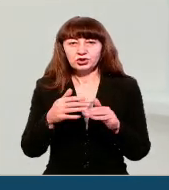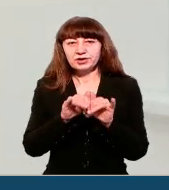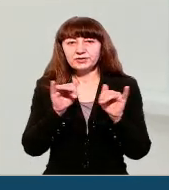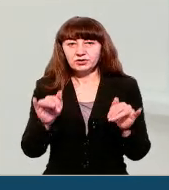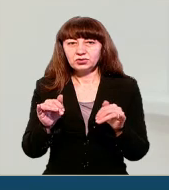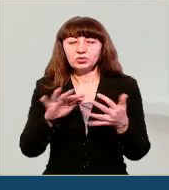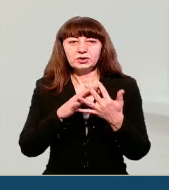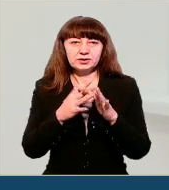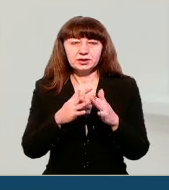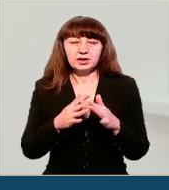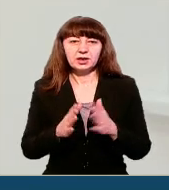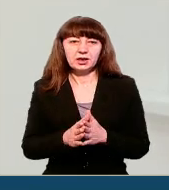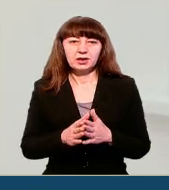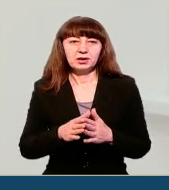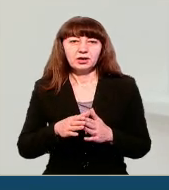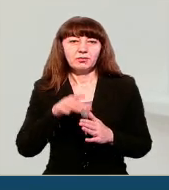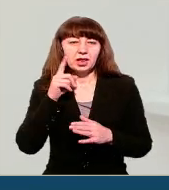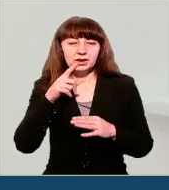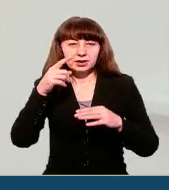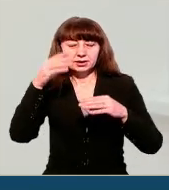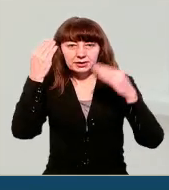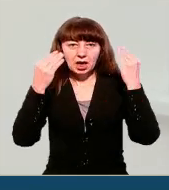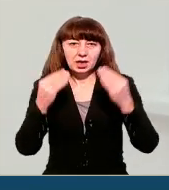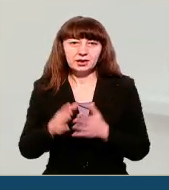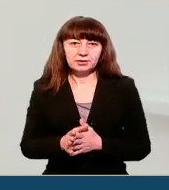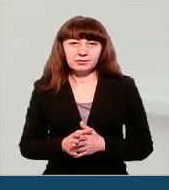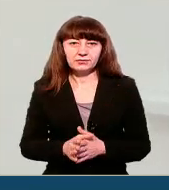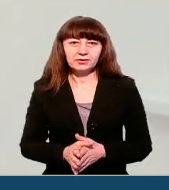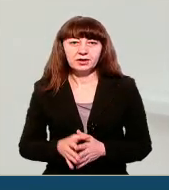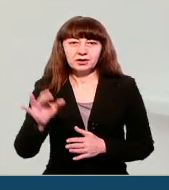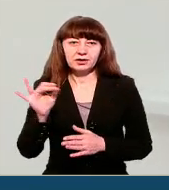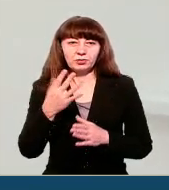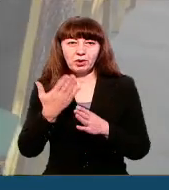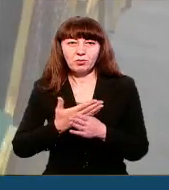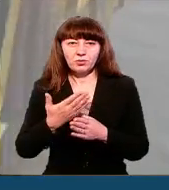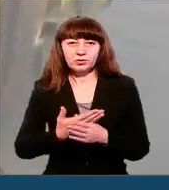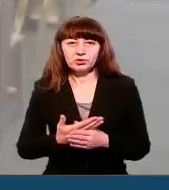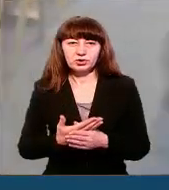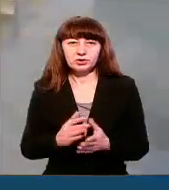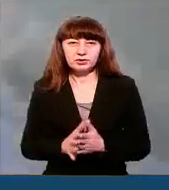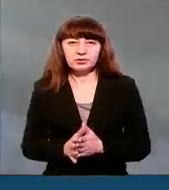ол мәдениеті өте сондай жоғары, соған біз етіп отырмыз.